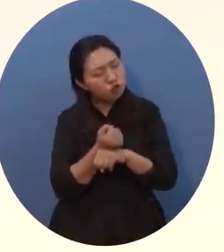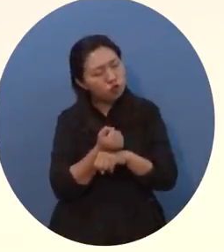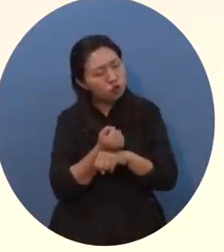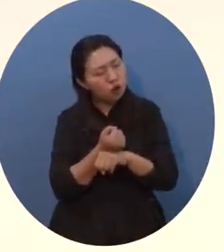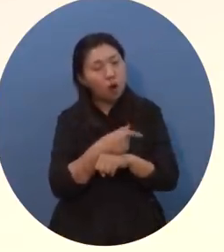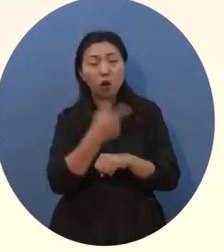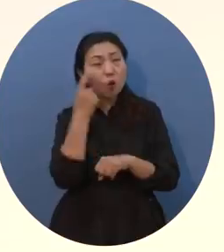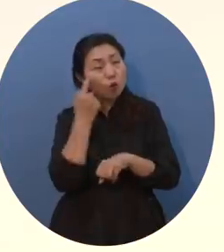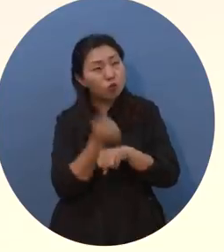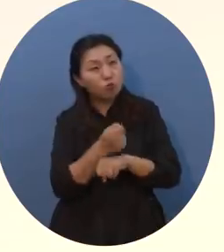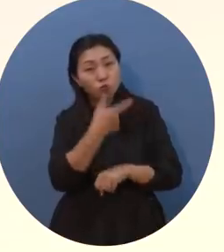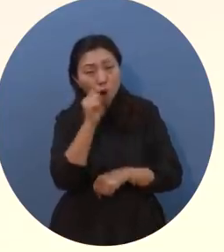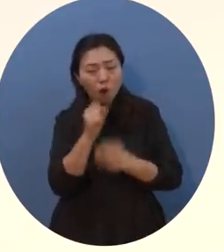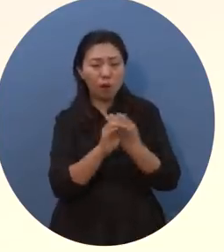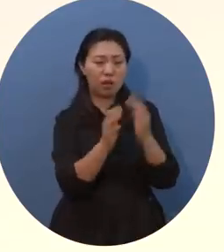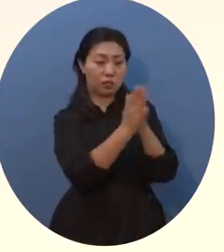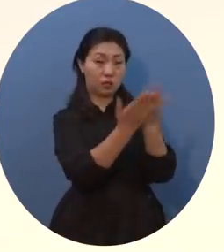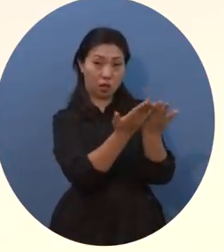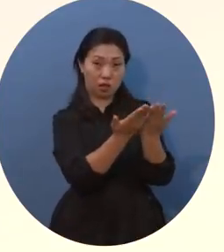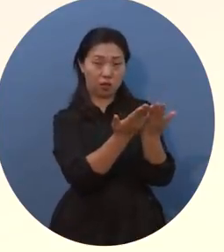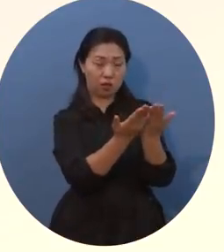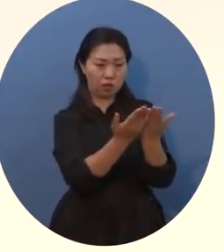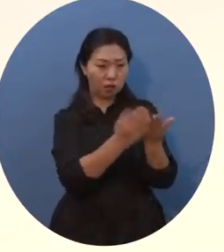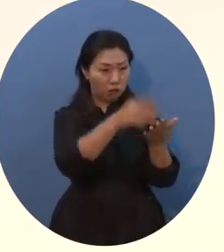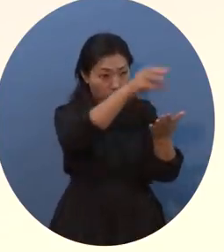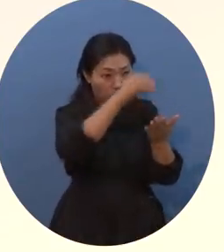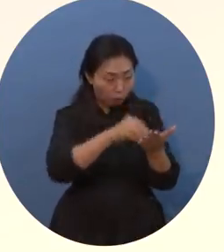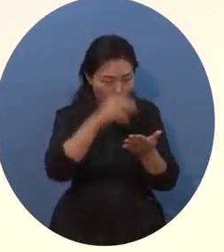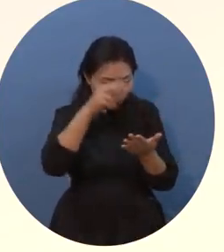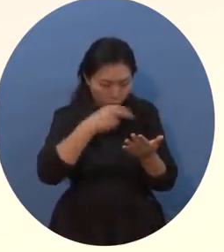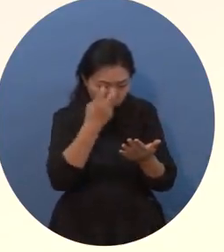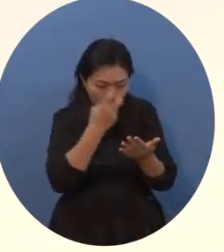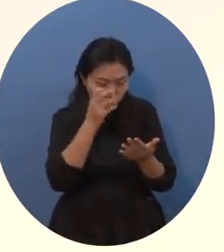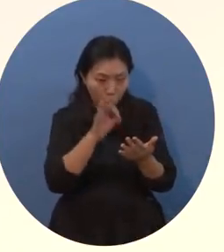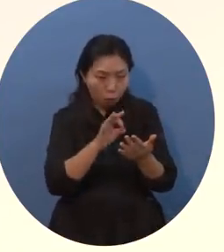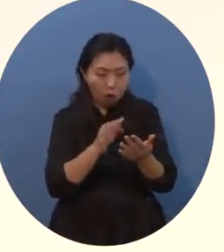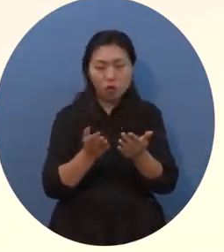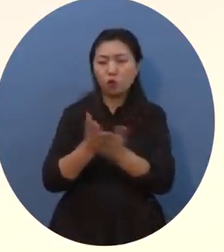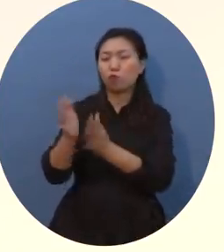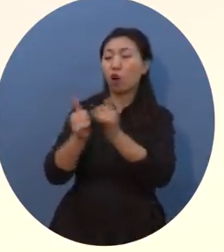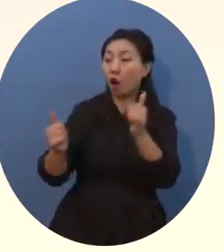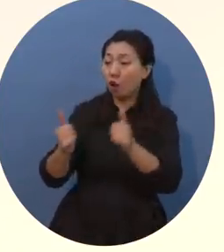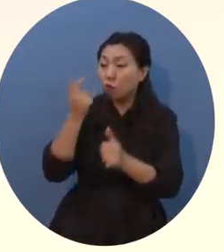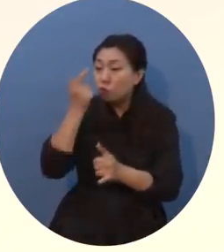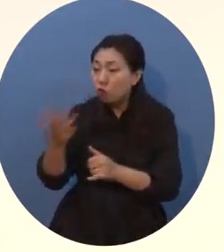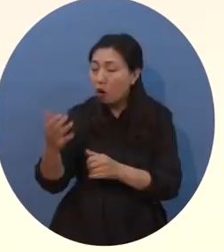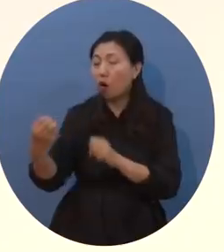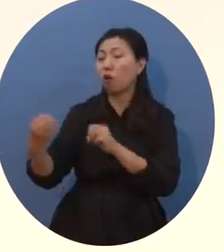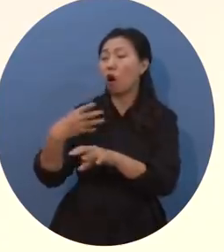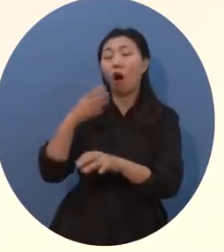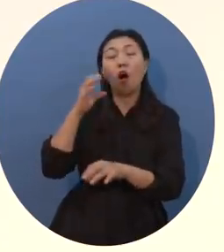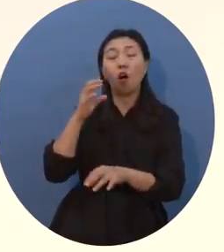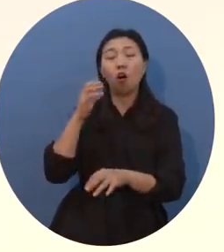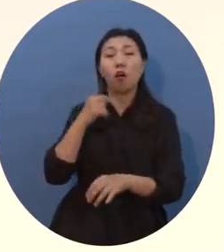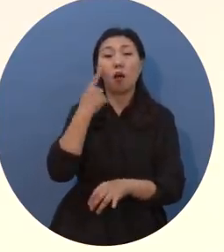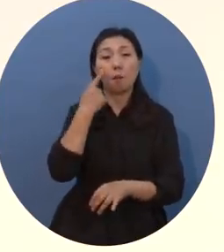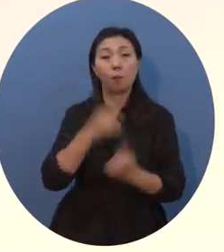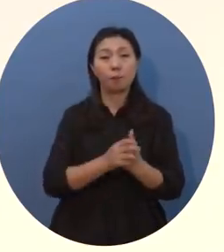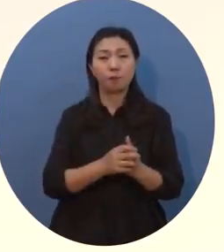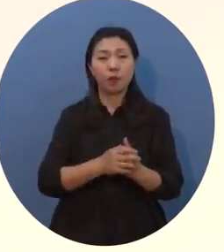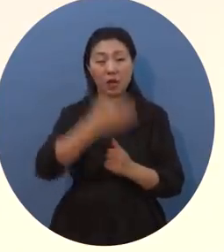연구하다가 부족하면 책을 찾아가 보고 전문가의 의견을 들어보고, 요즘 청년들이